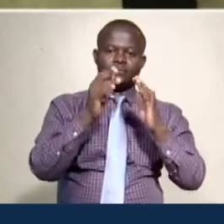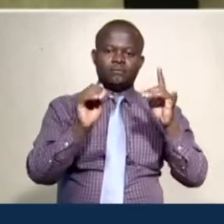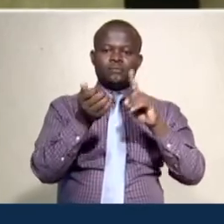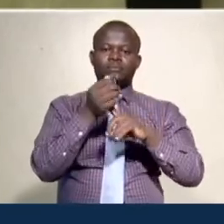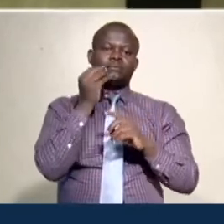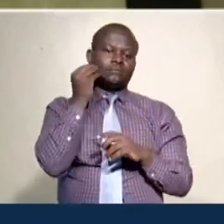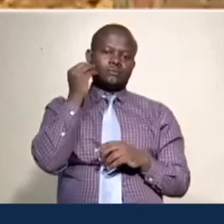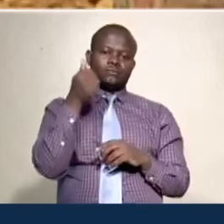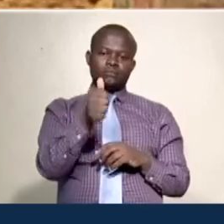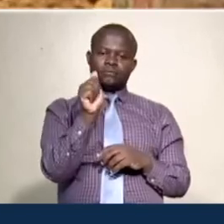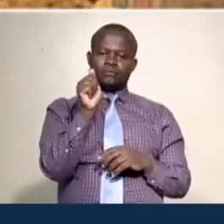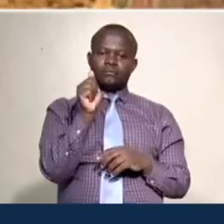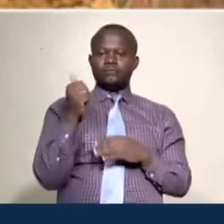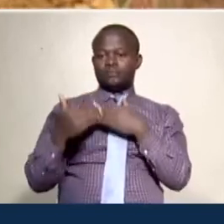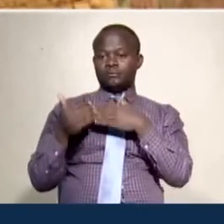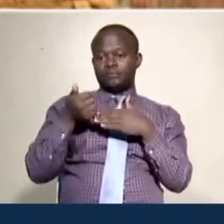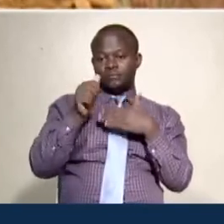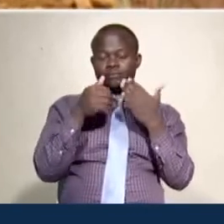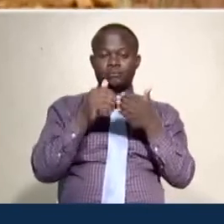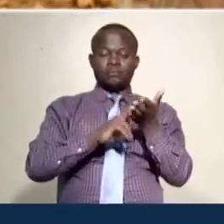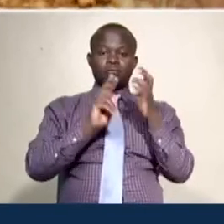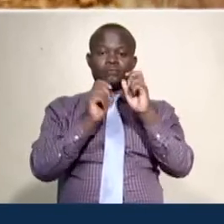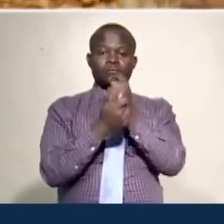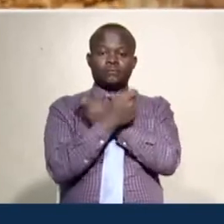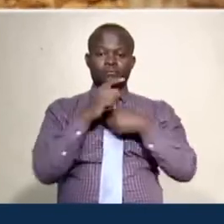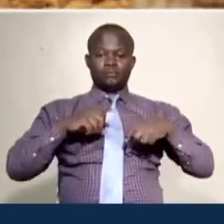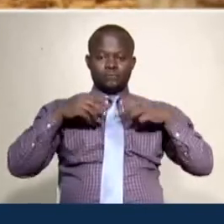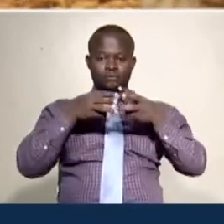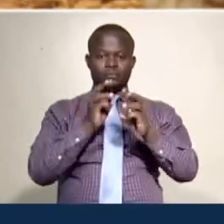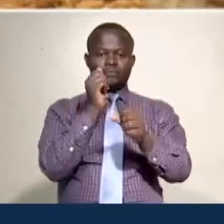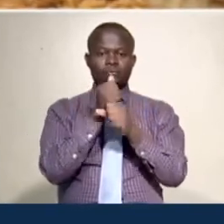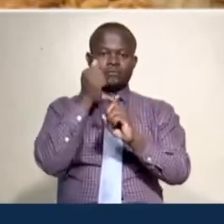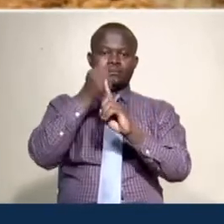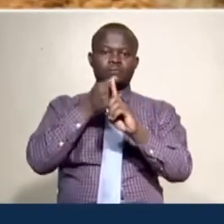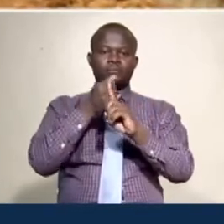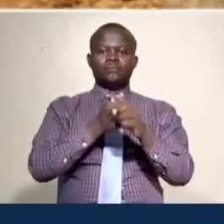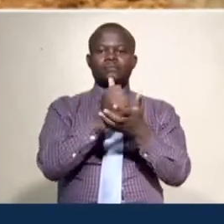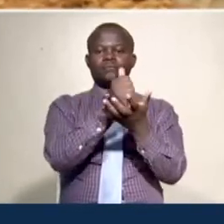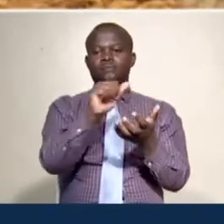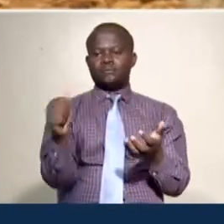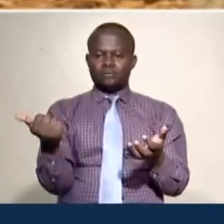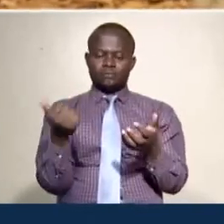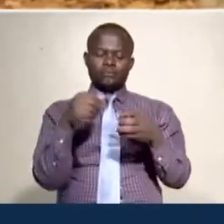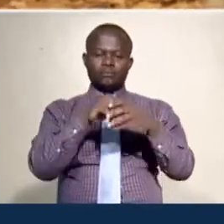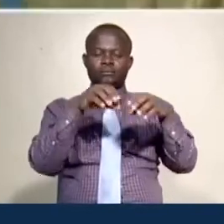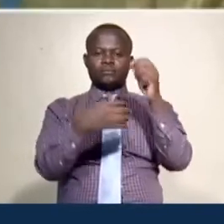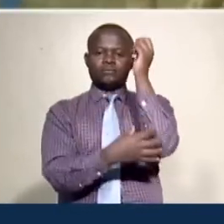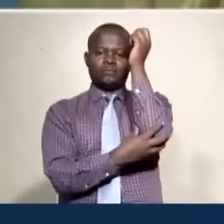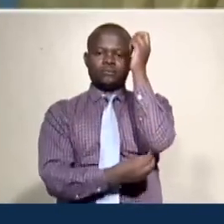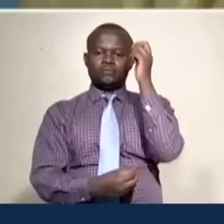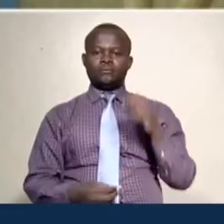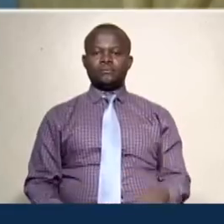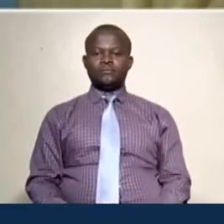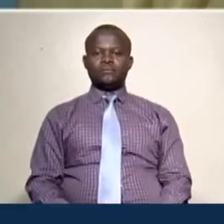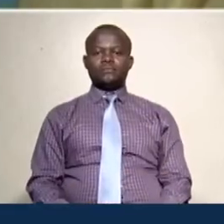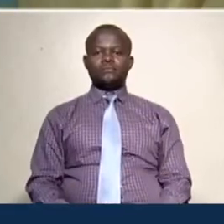rugo rwe. Abaturanyi be bahamya ko Bizimana Jean yahinduye ubuzima ku buryo akora aharanira no gufasha abandi bakiri mu cyiciro cy'ubukene. Akora cyane